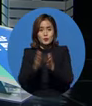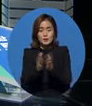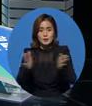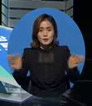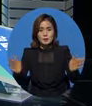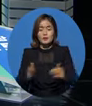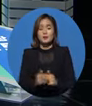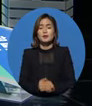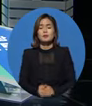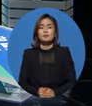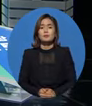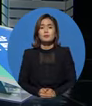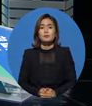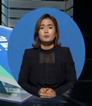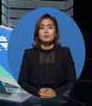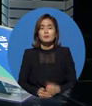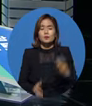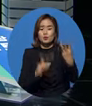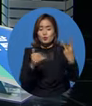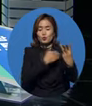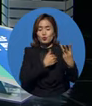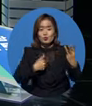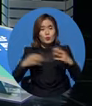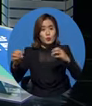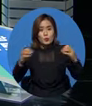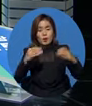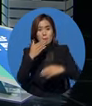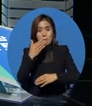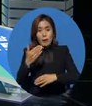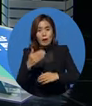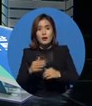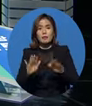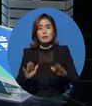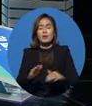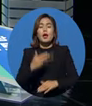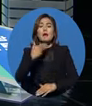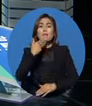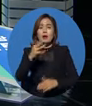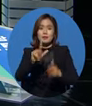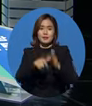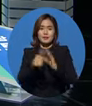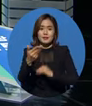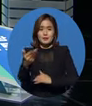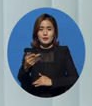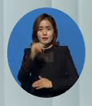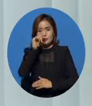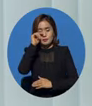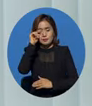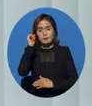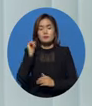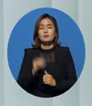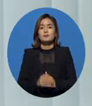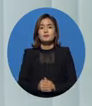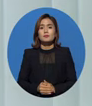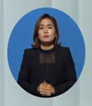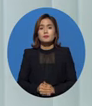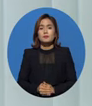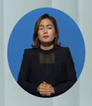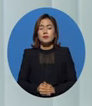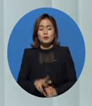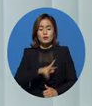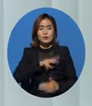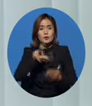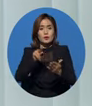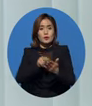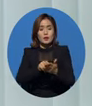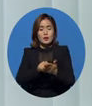입니당 테 후보께서 충분히 대화를 하실 수 있도록 이번에는 8 분씩 주도권 시간을 드리도록 하겠습니다 주제에 대한